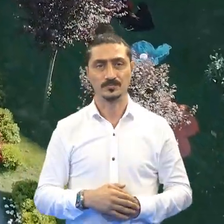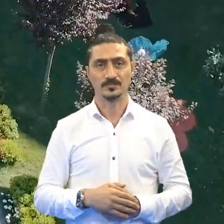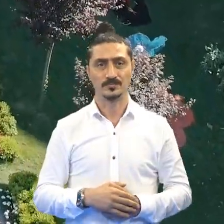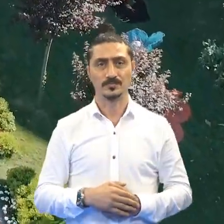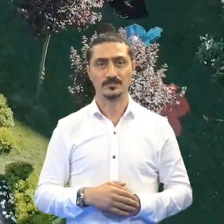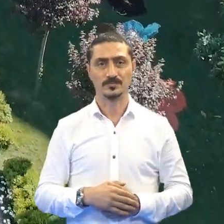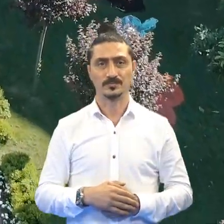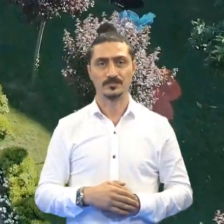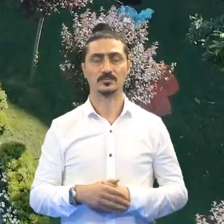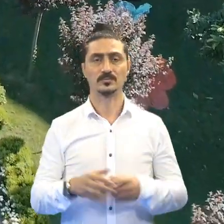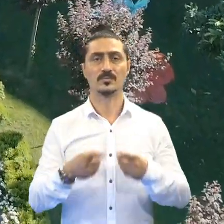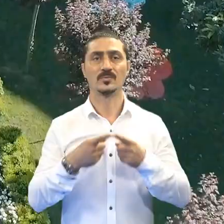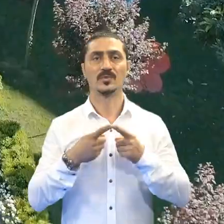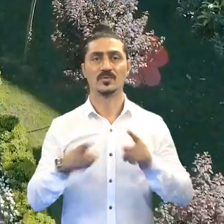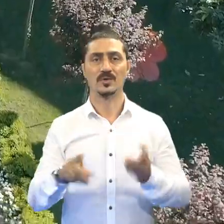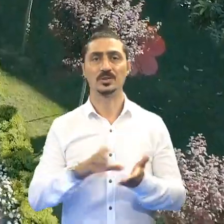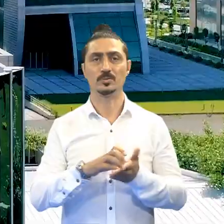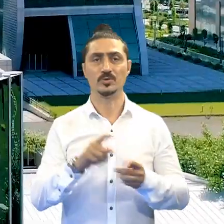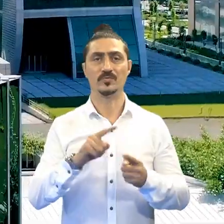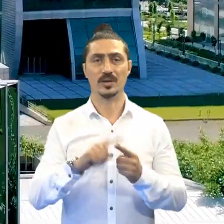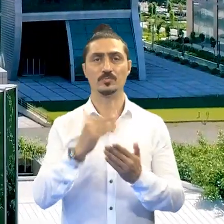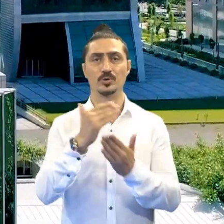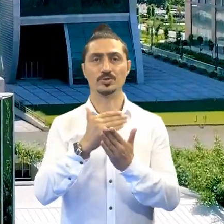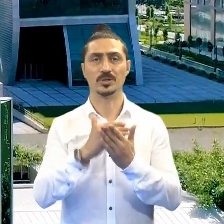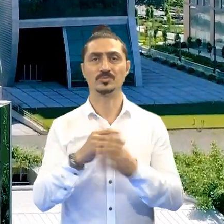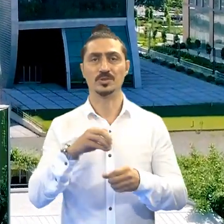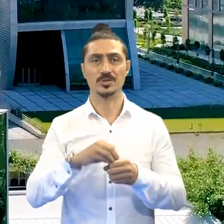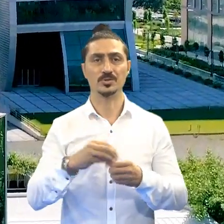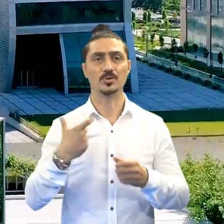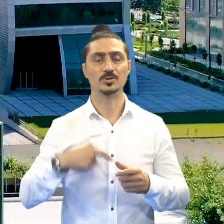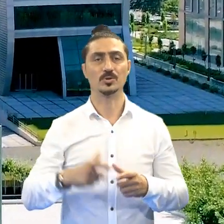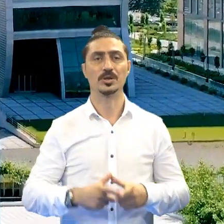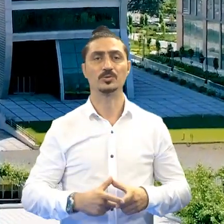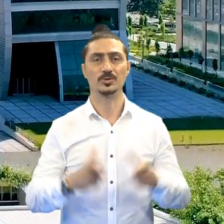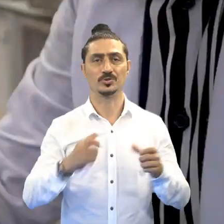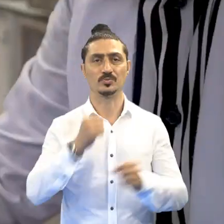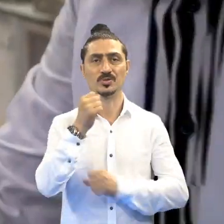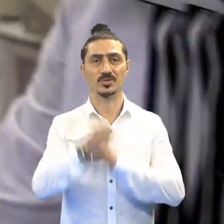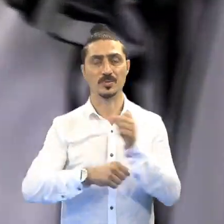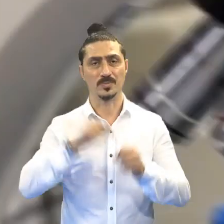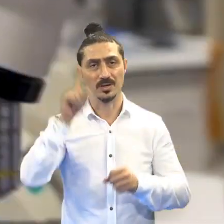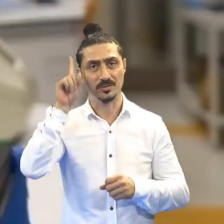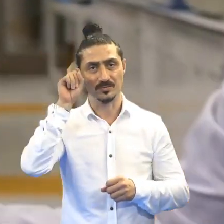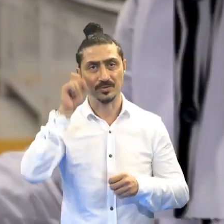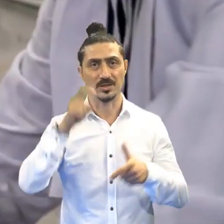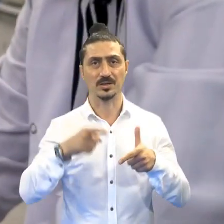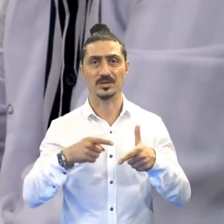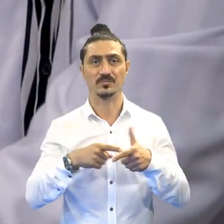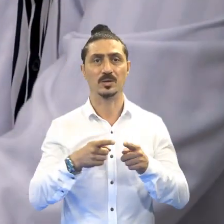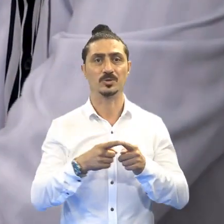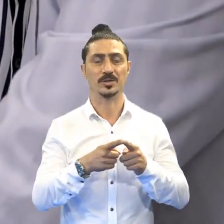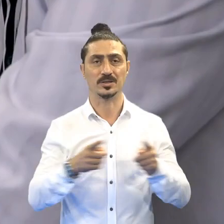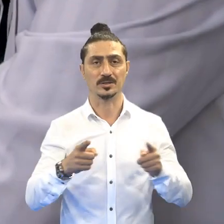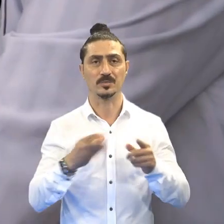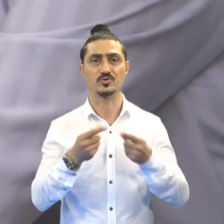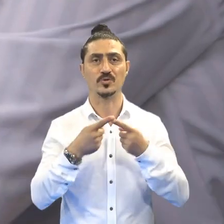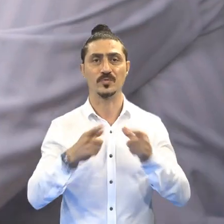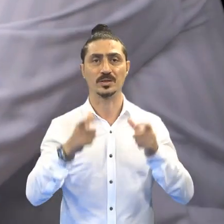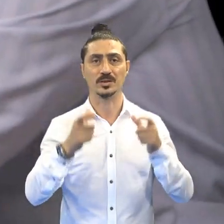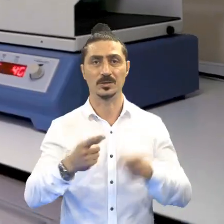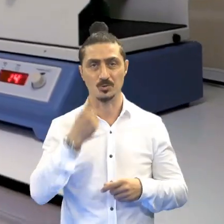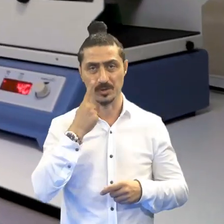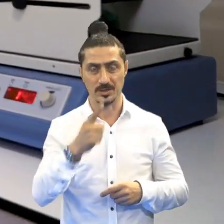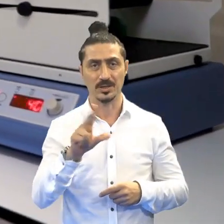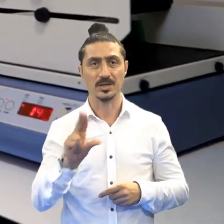alanında uyguluyoruz. Farklı bölüm ve programlarımız için özel olarak donatılmış, yapay zekadan farmakogenetiğe kadar pek çok